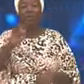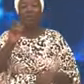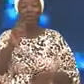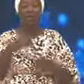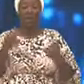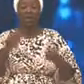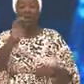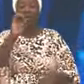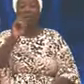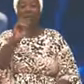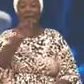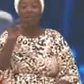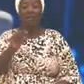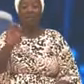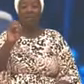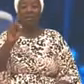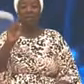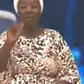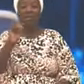36